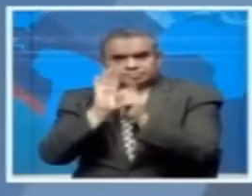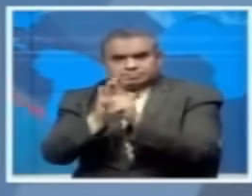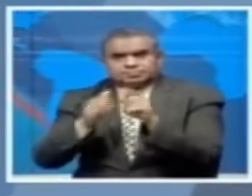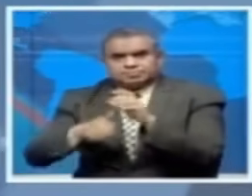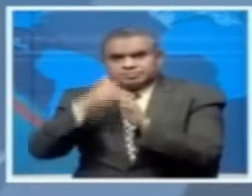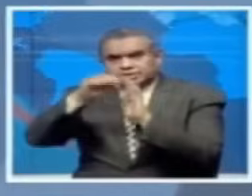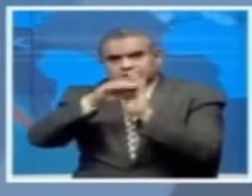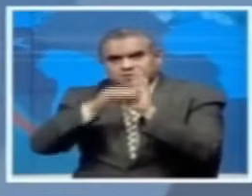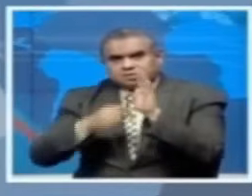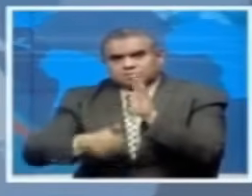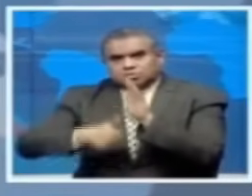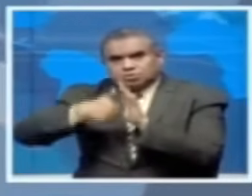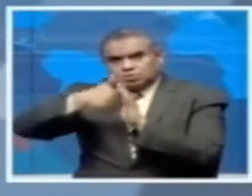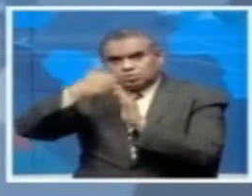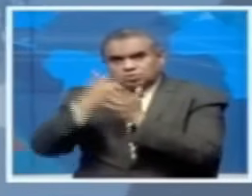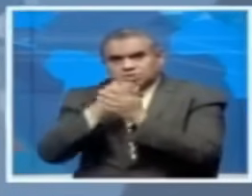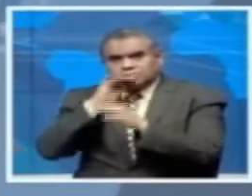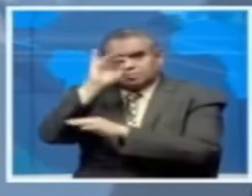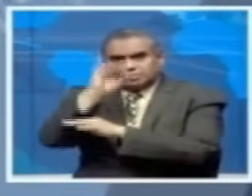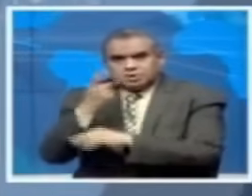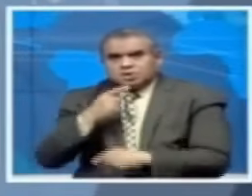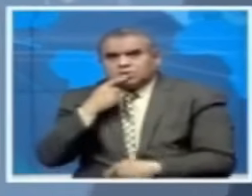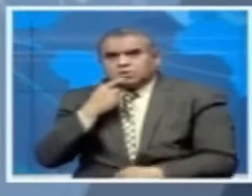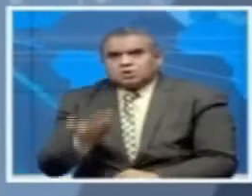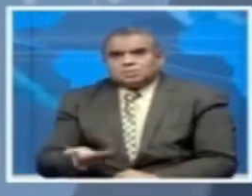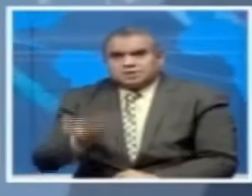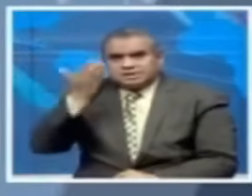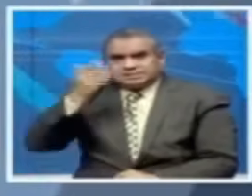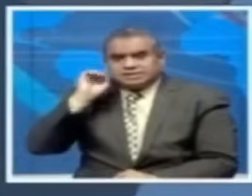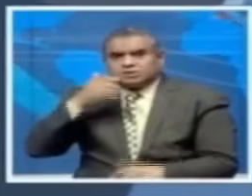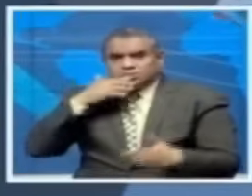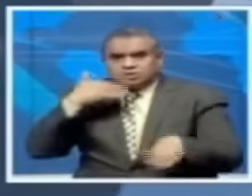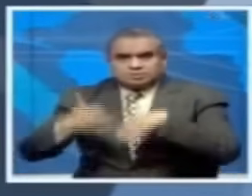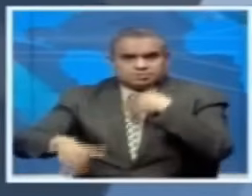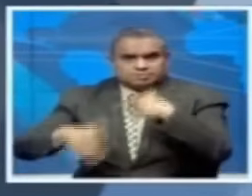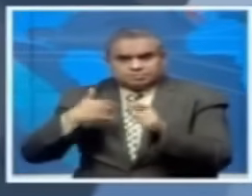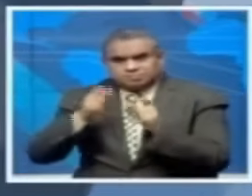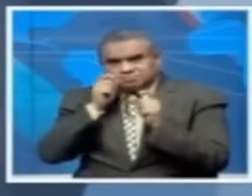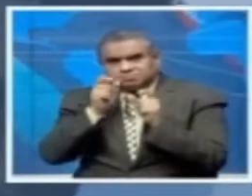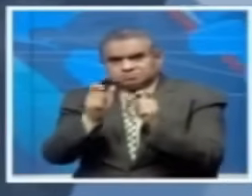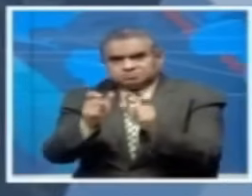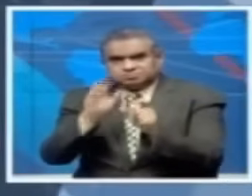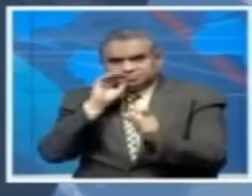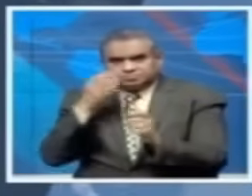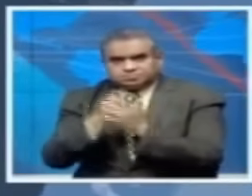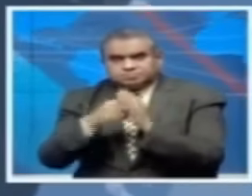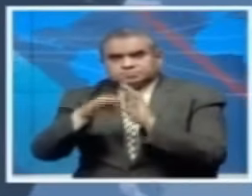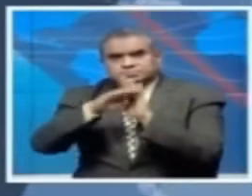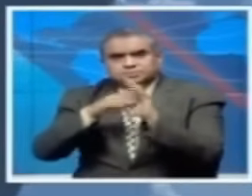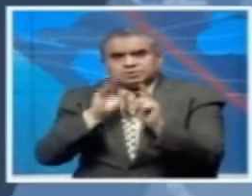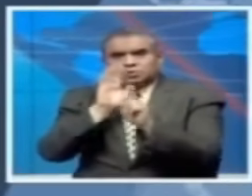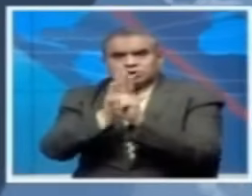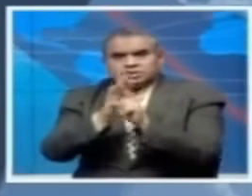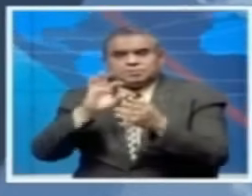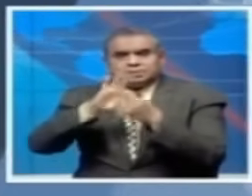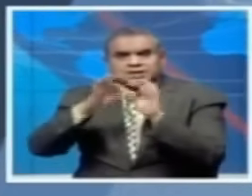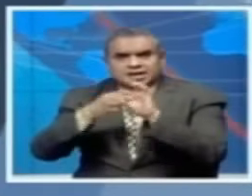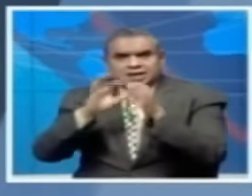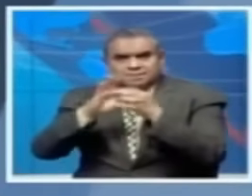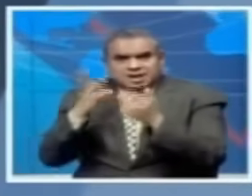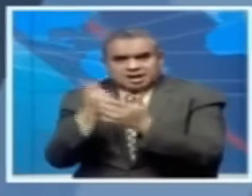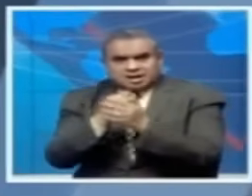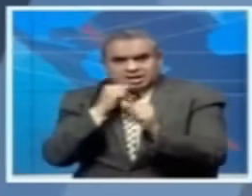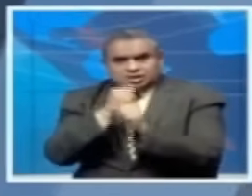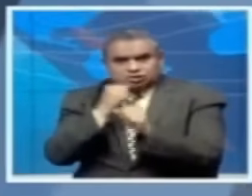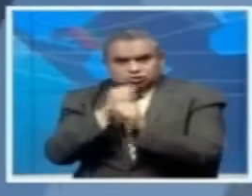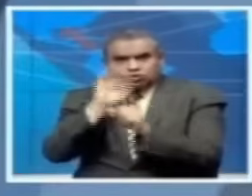تستهدف الشرائح المجتمعية الأولى بالرعاية وكبار السن والاهتمام بذوي الاحتياجات الخاصة ودعم منظمات